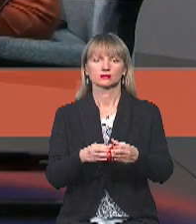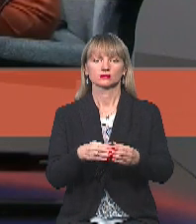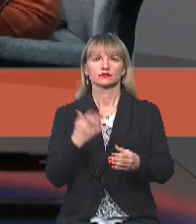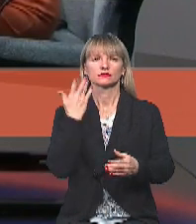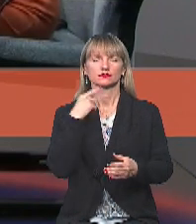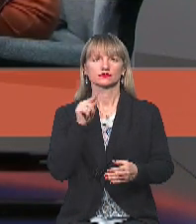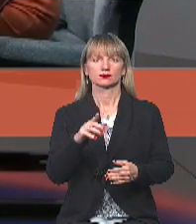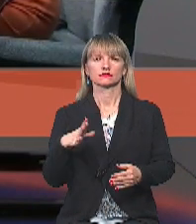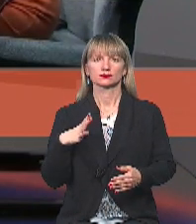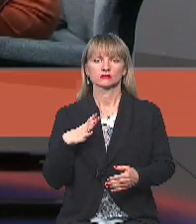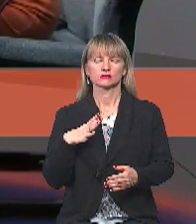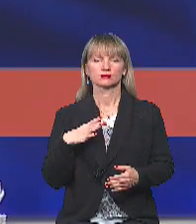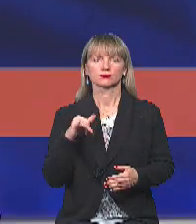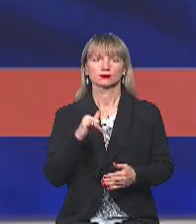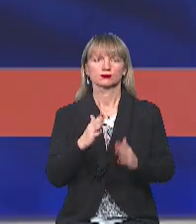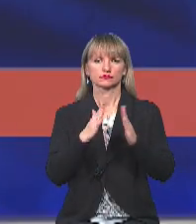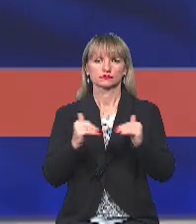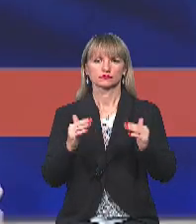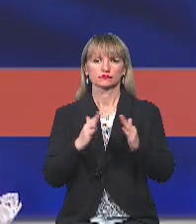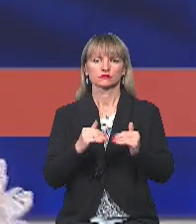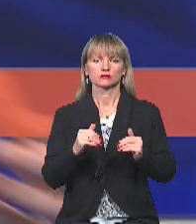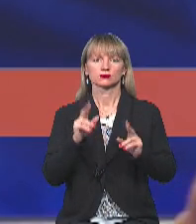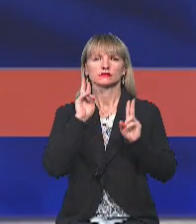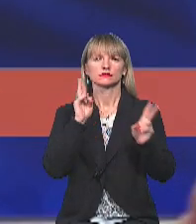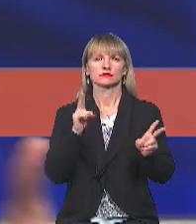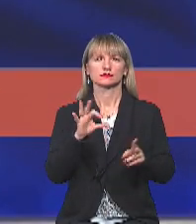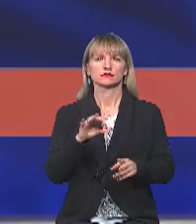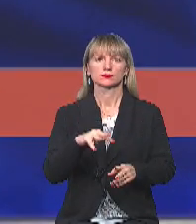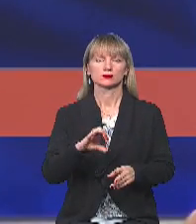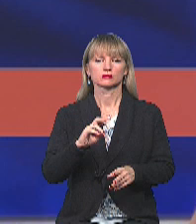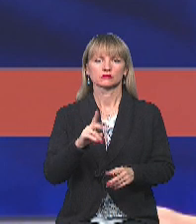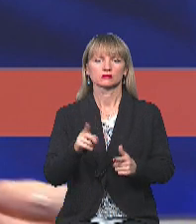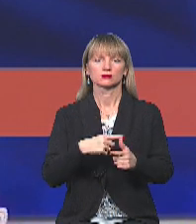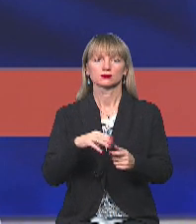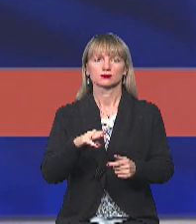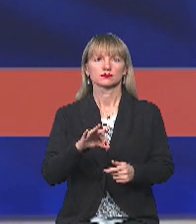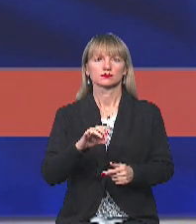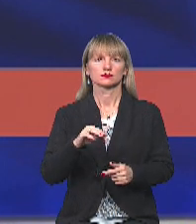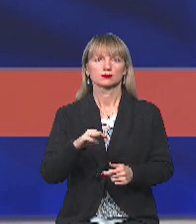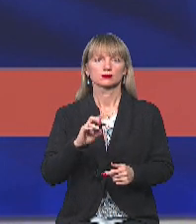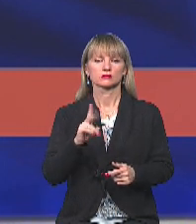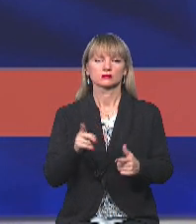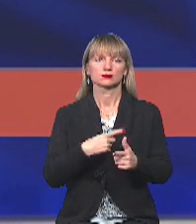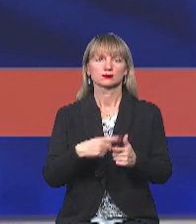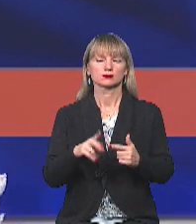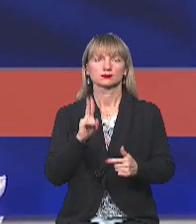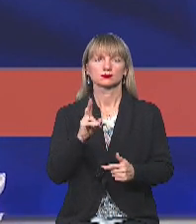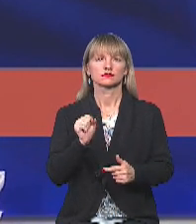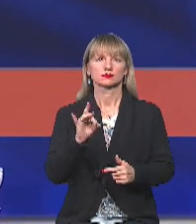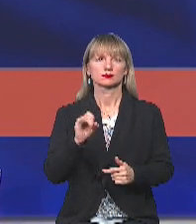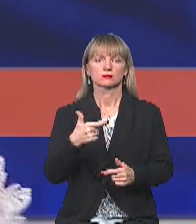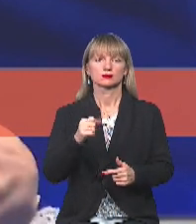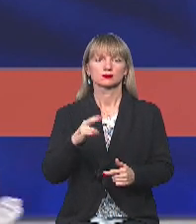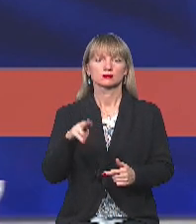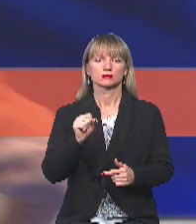дід перебував у таборах, не знаю, чи Омськ був, чи Томськ, чи це була Караганда. Він був і там, і